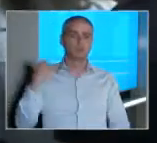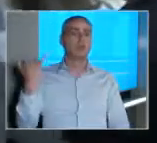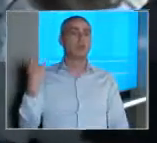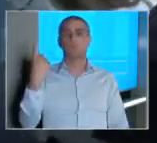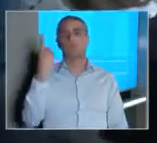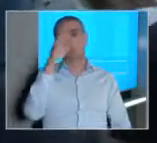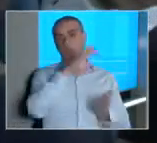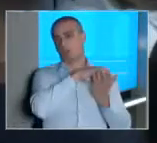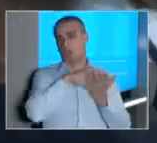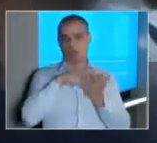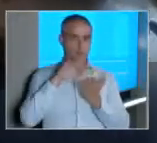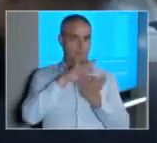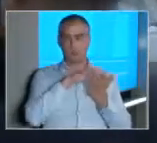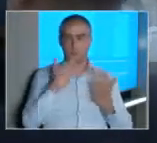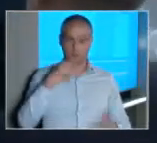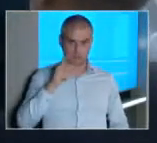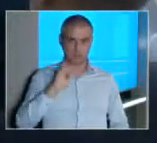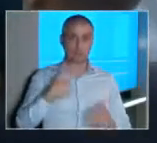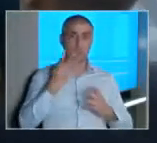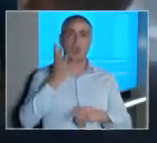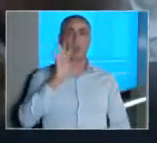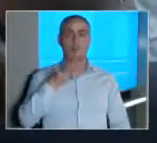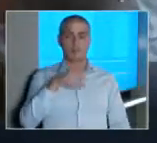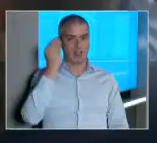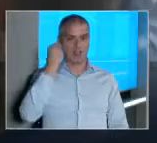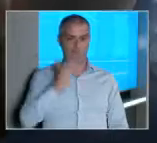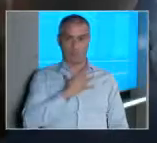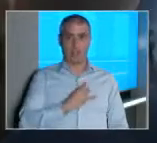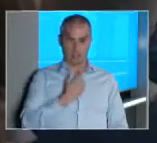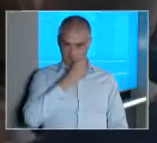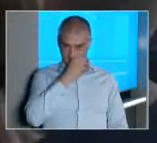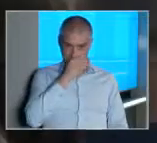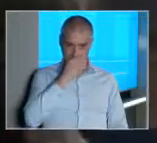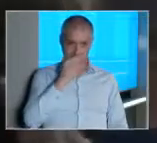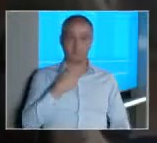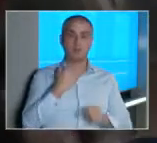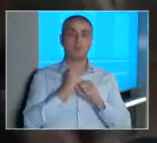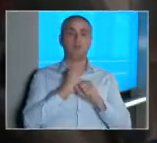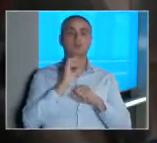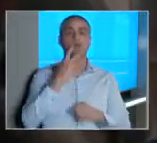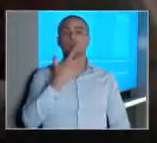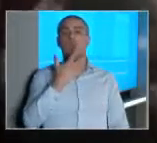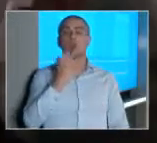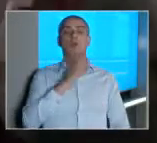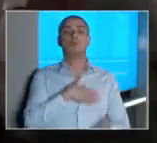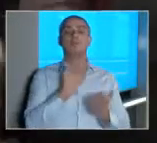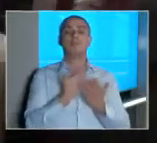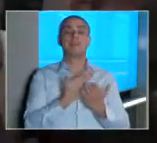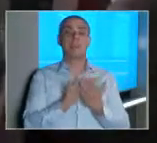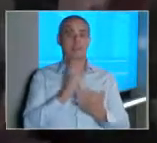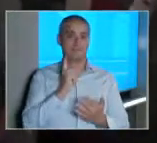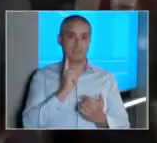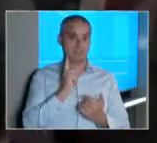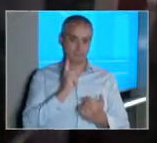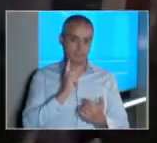אחת מהפינות בישראל, יש לנו 4,000 חניכים, ואנחנו פועלים ככה ש300 מתנדבים